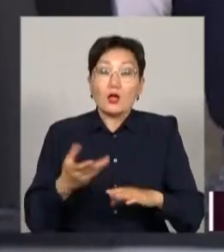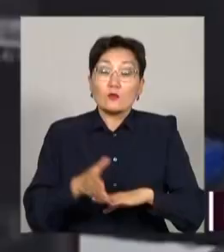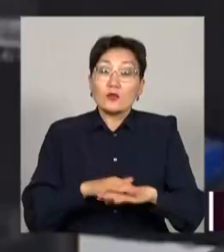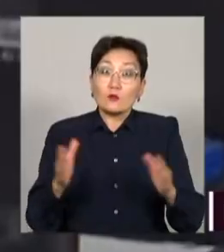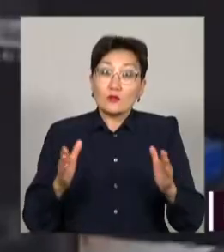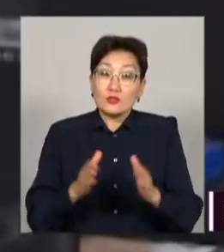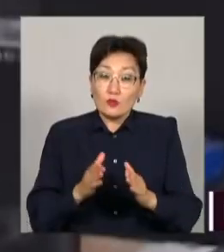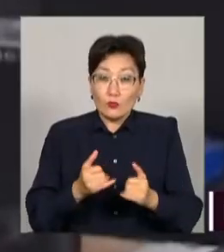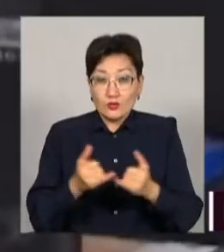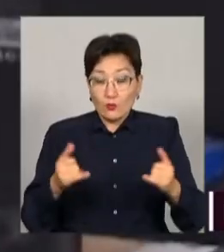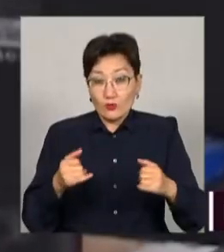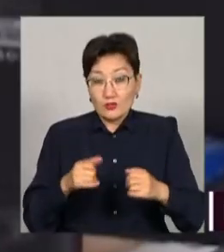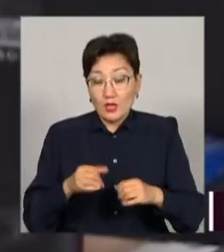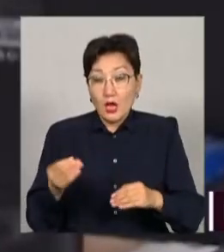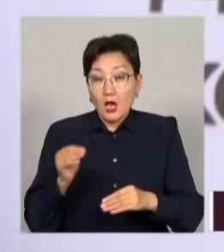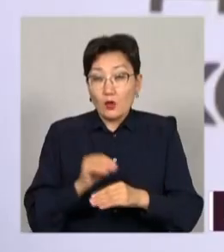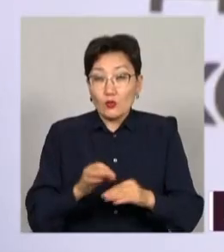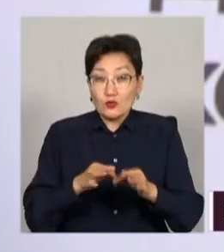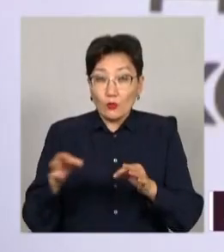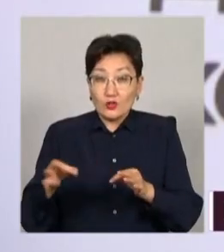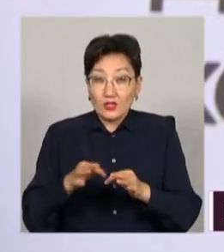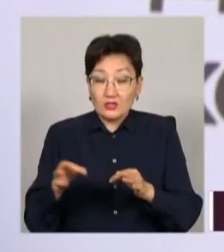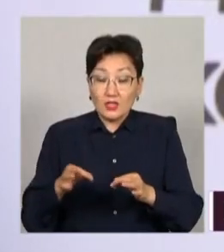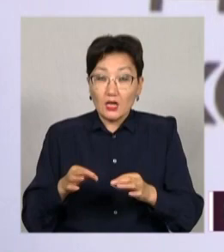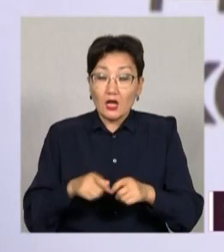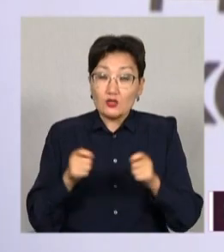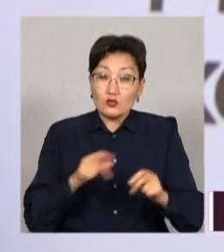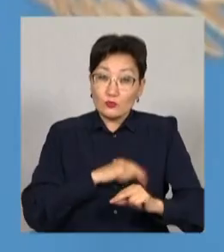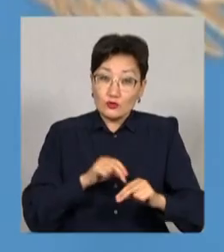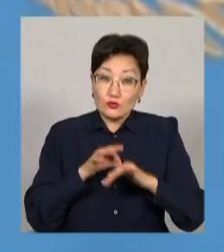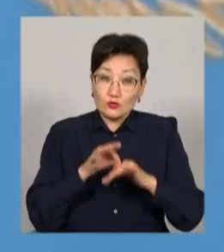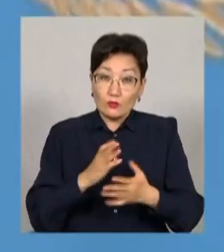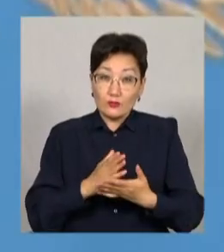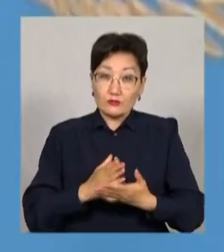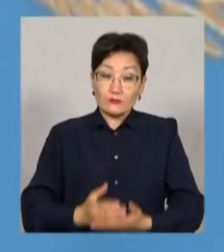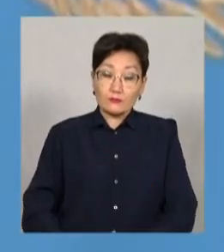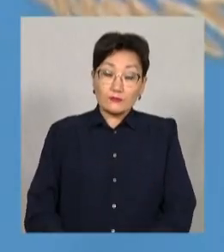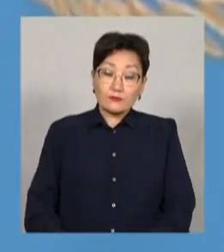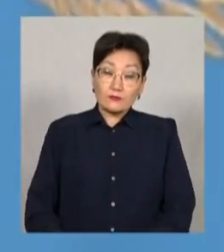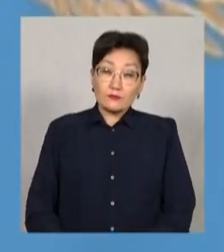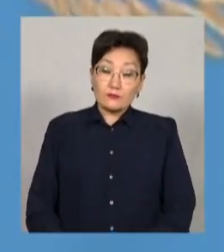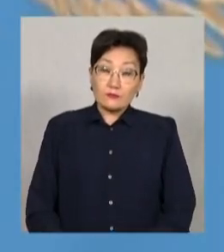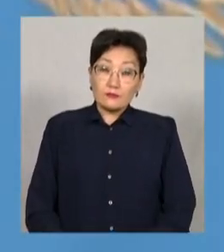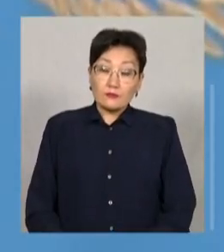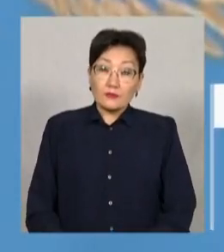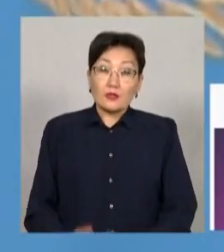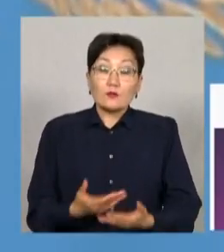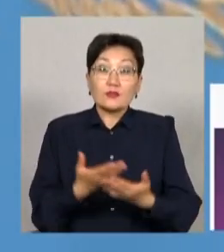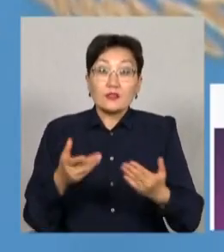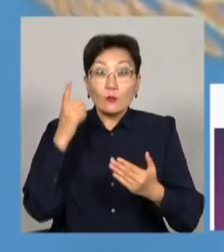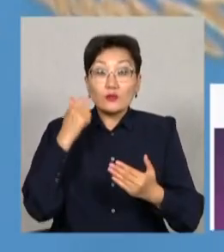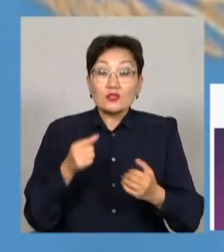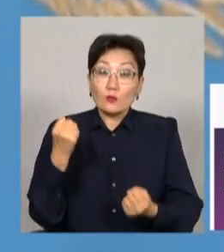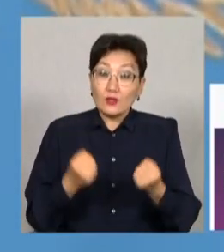азайту үшін өңірлерде қосымша орталықтар ашу жұмысы жүргізіліп жатыр. для получения водительского удостоверения. Сіздер